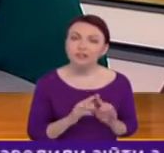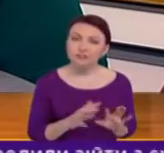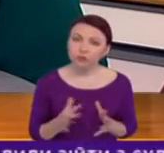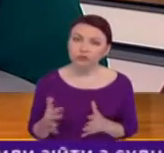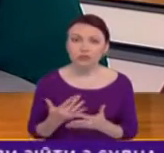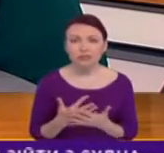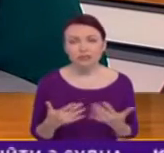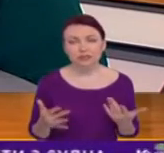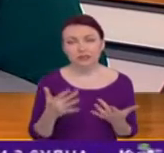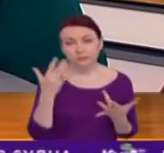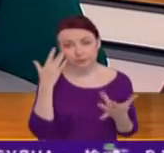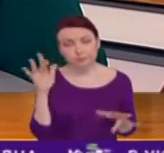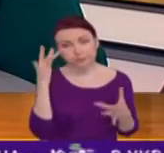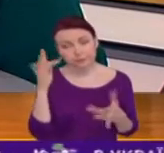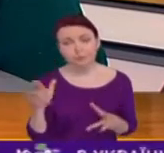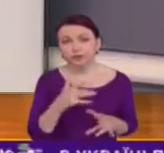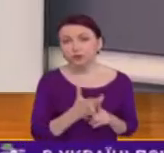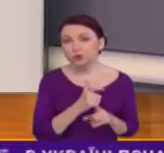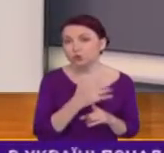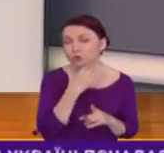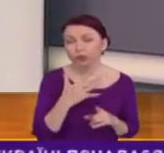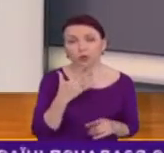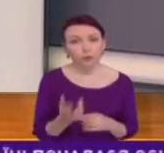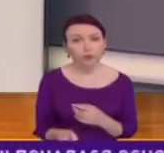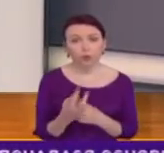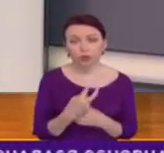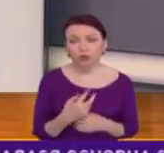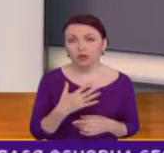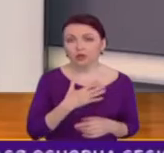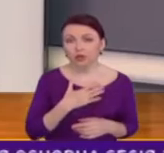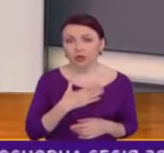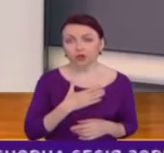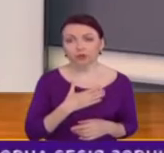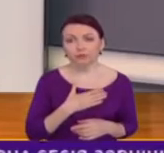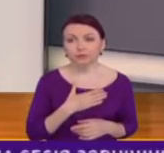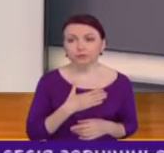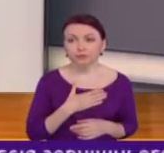різні колапси, і дуже багато до нас приходять наших